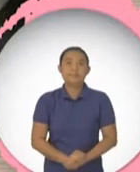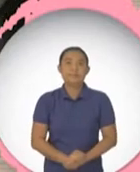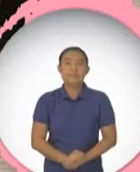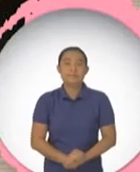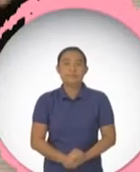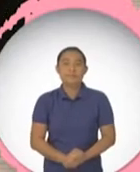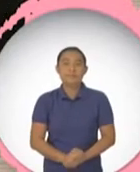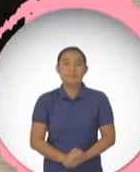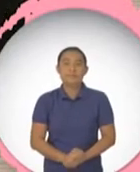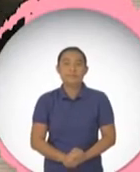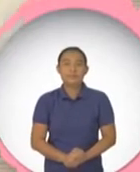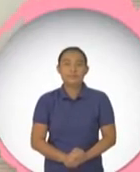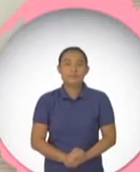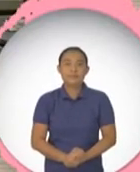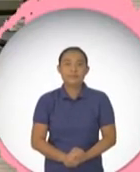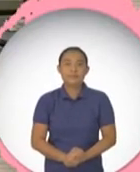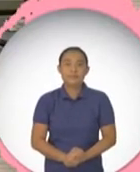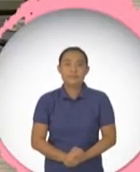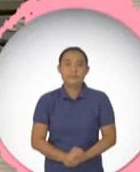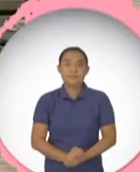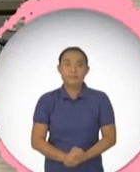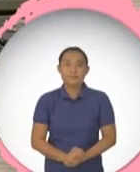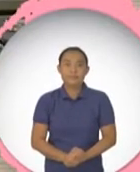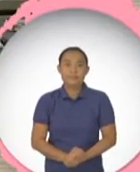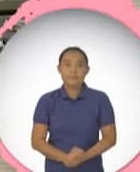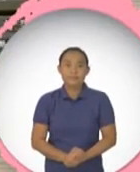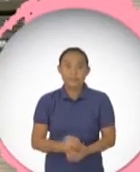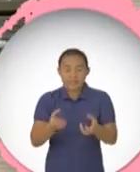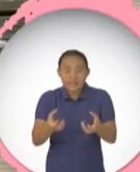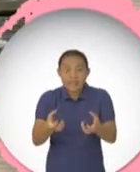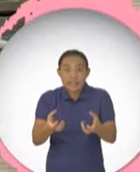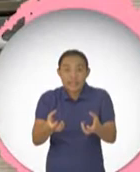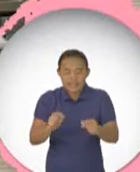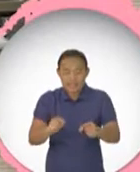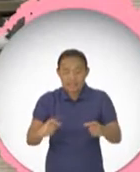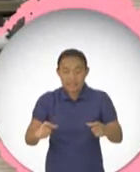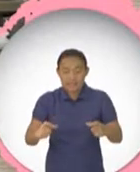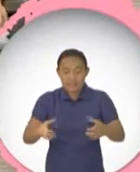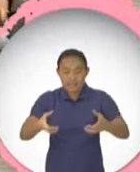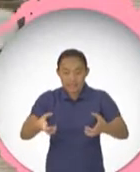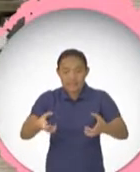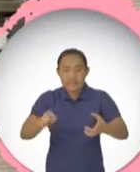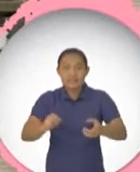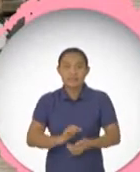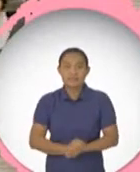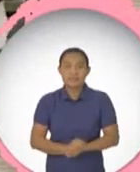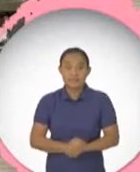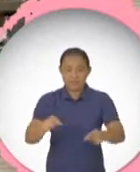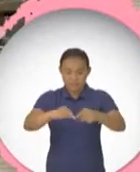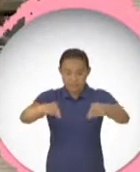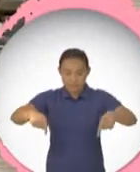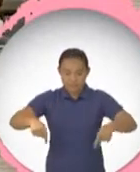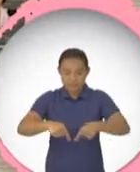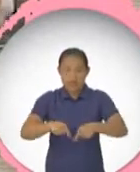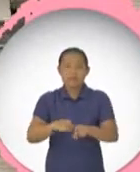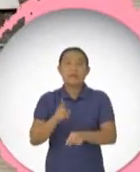ที่เราทำเอาไว้นะคะอันนี้ก็คือหนึ่งตอนนี้ค่ะพอจับแล้วแข็งแข็งแล้วก็จะเตรียมผัดค่ะใช่เตรียมผัดเหมือนเดิมนะคะ